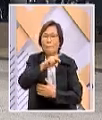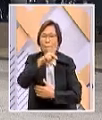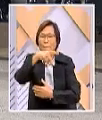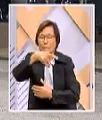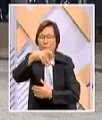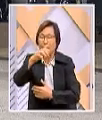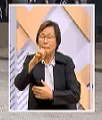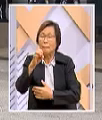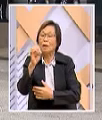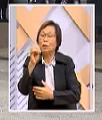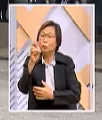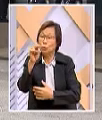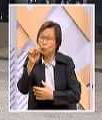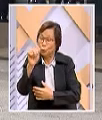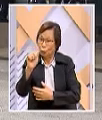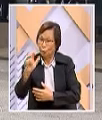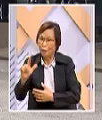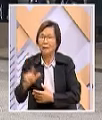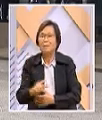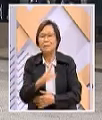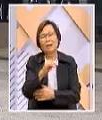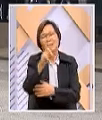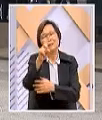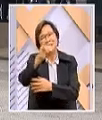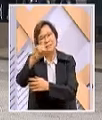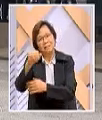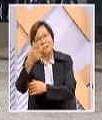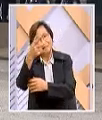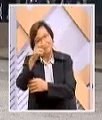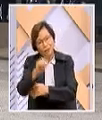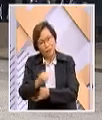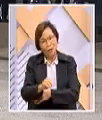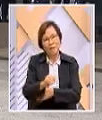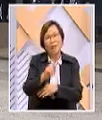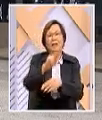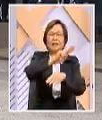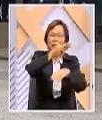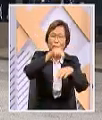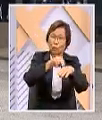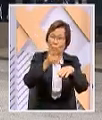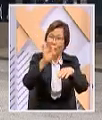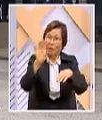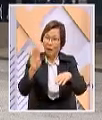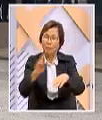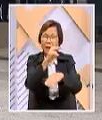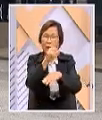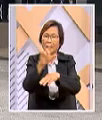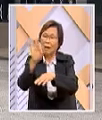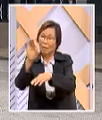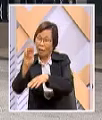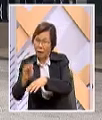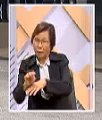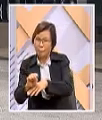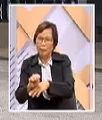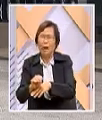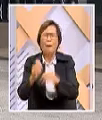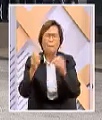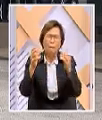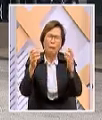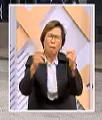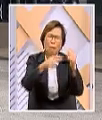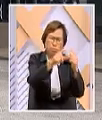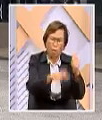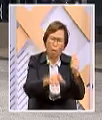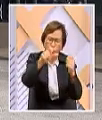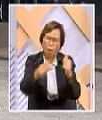Ya, siapakah dia? Dan juga DJ-DJ RTM seperti DJ Nasional FM, KL FM, ya, ramai lagi yang